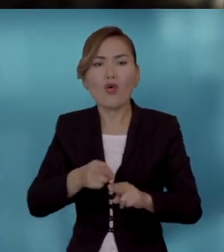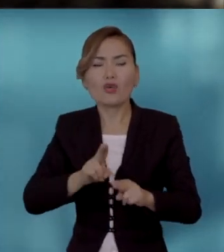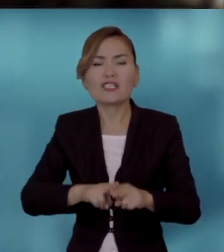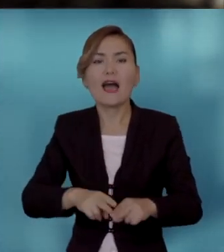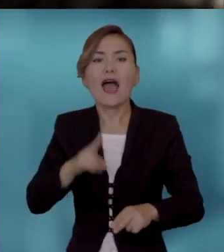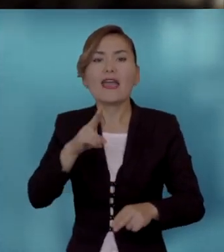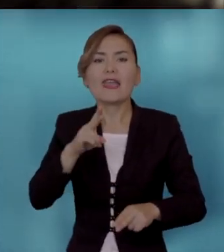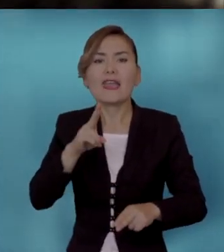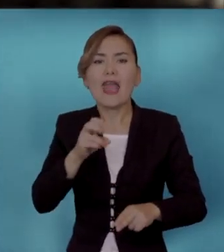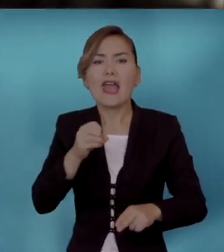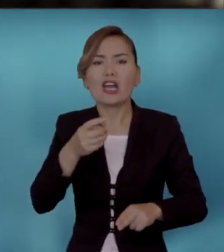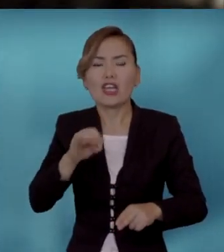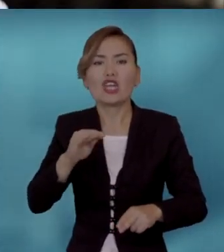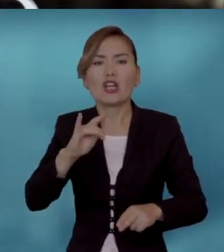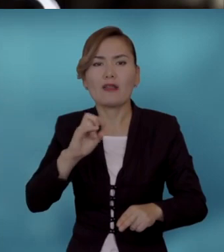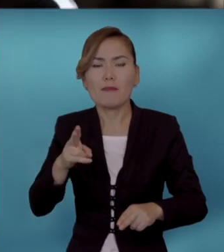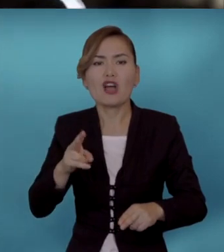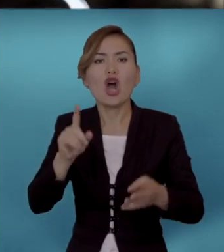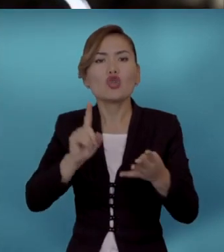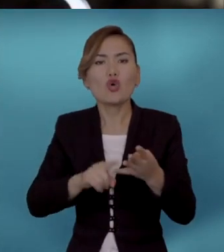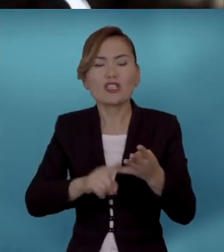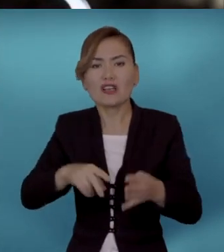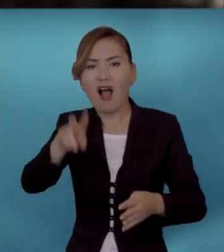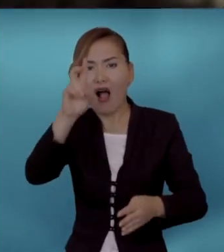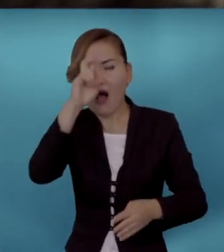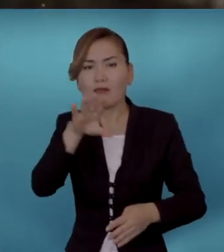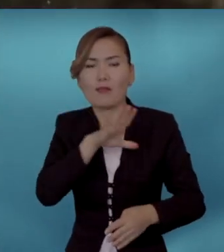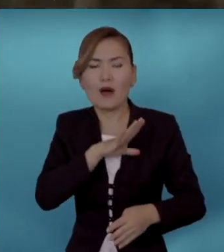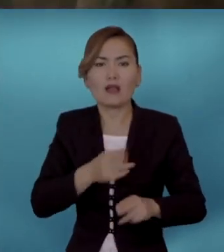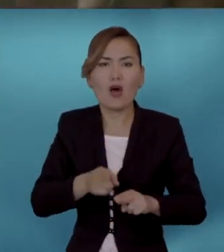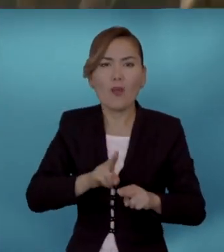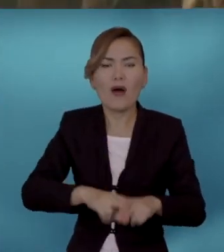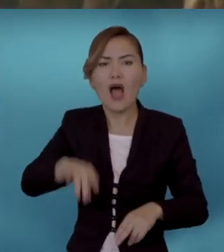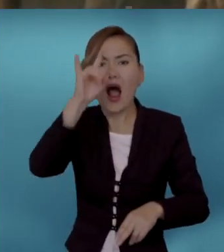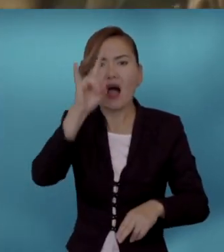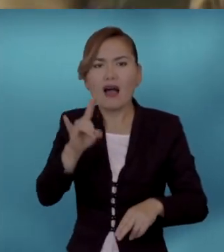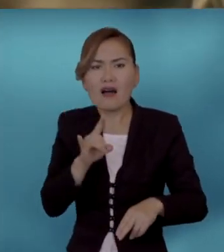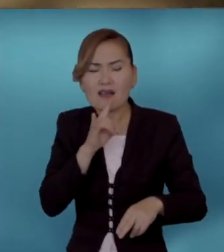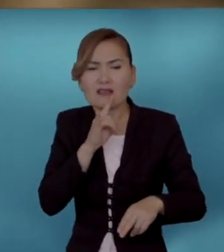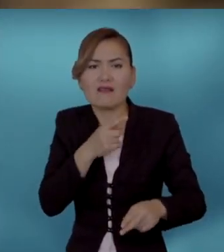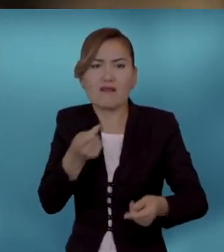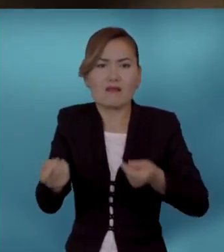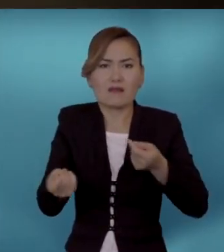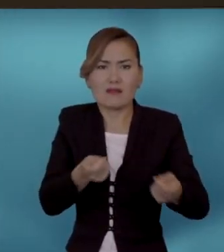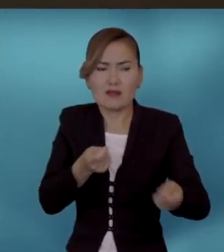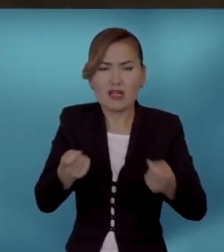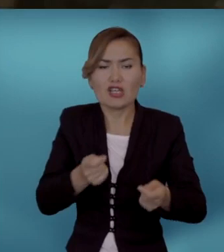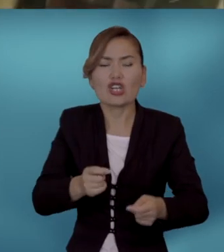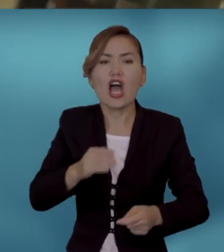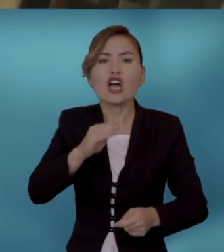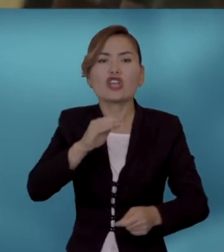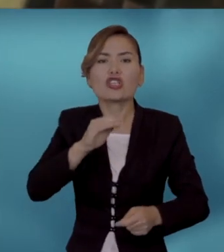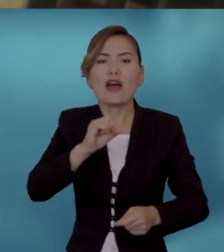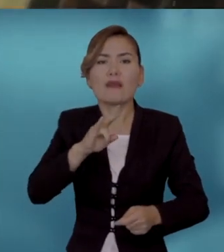Жәнібек ханның ұлы. Ол 1445 жылы дүниеге келді. Жастайынан өз бойындағы көшбасшылық қасиеттерді көрсете білді